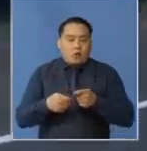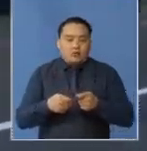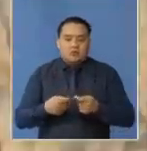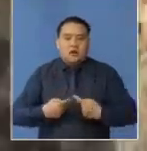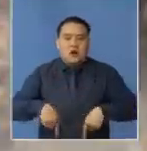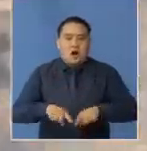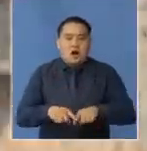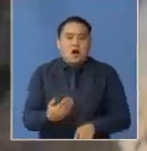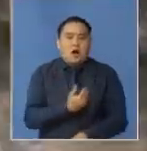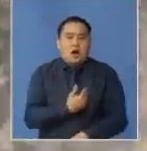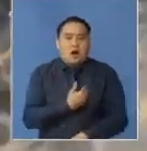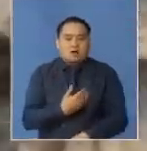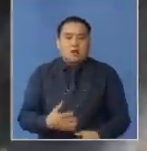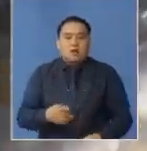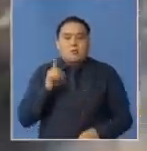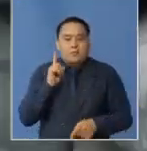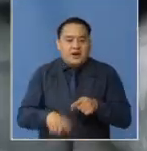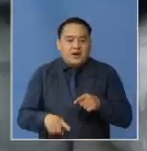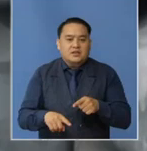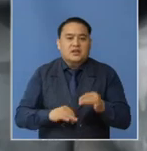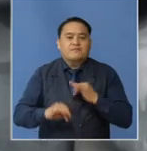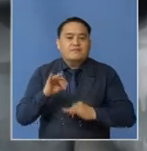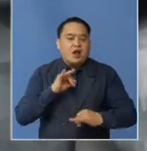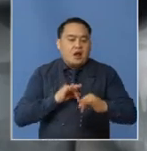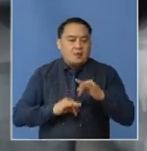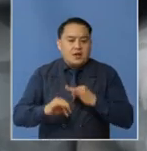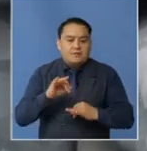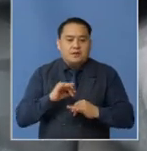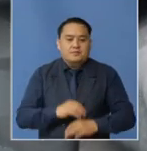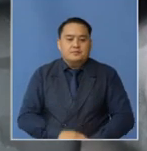Члены Кабмина хотят как можно скорее начать диалог с фермерами.